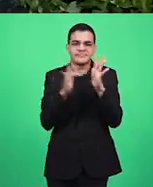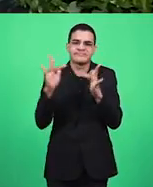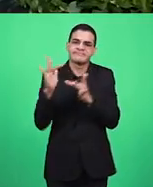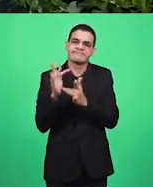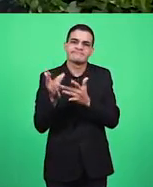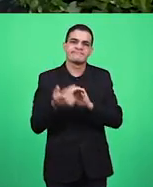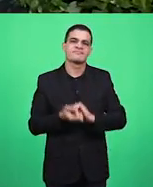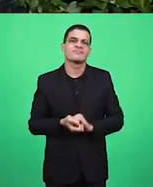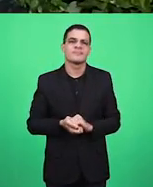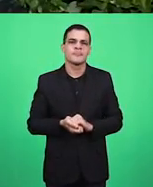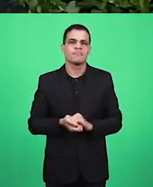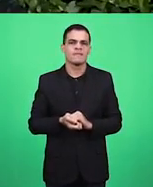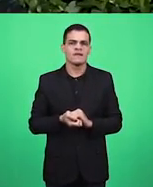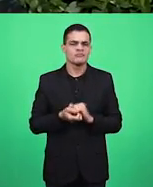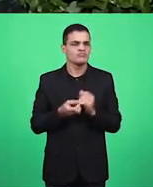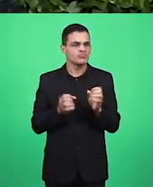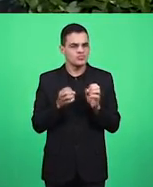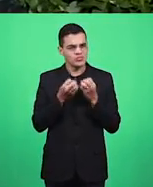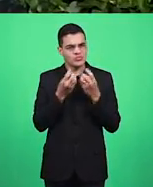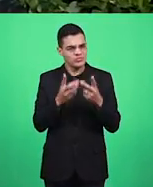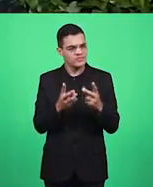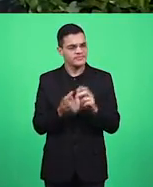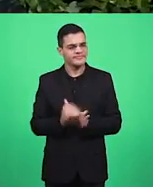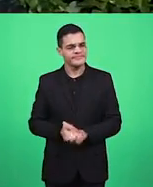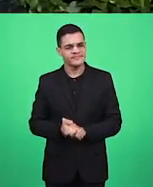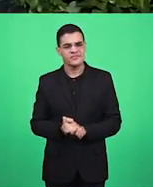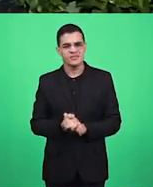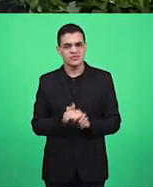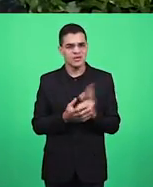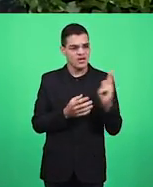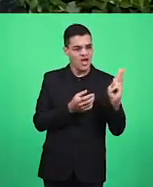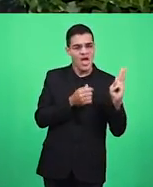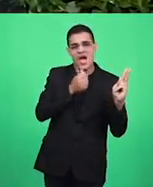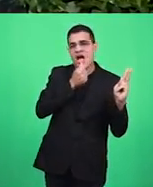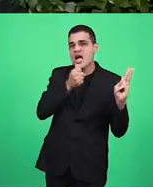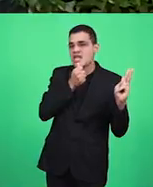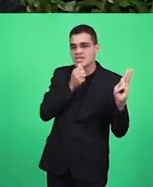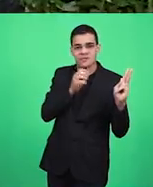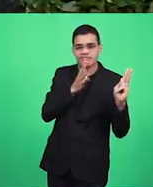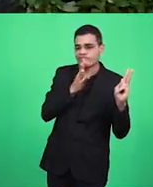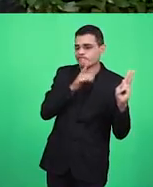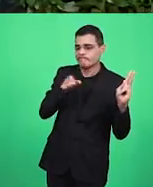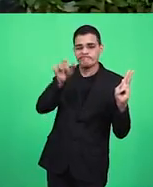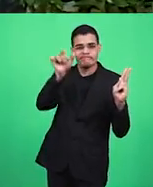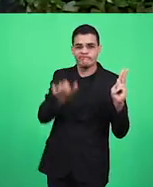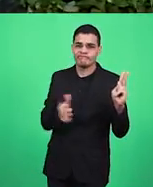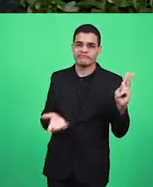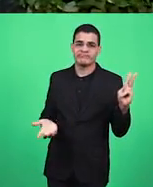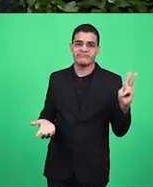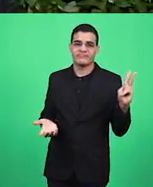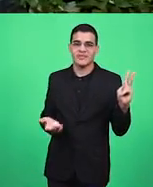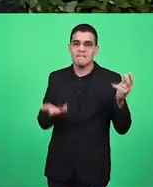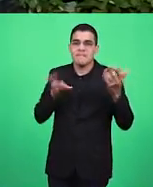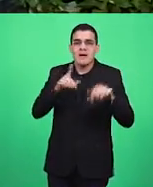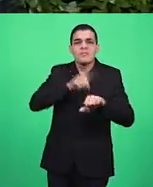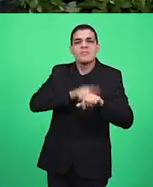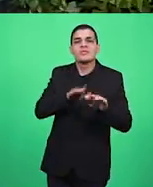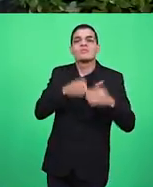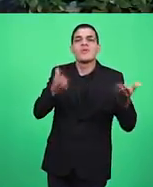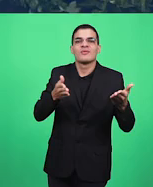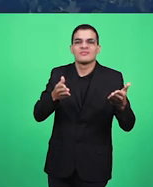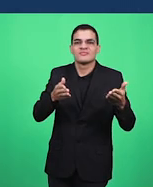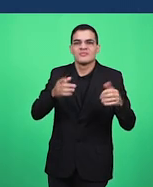чтобы он поучаствовал вместе с ним. До этого момента они не узнали Иисуса. Знаете, помните, когда они узнали, когда